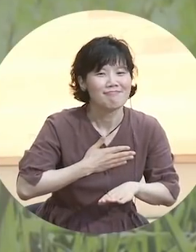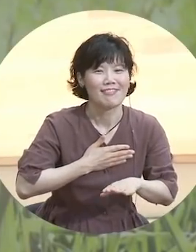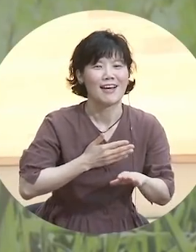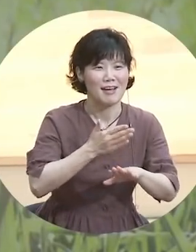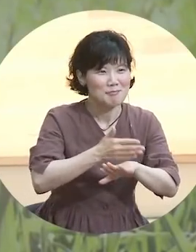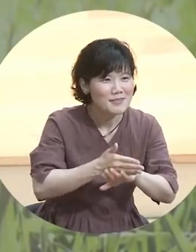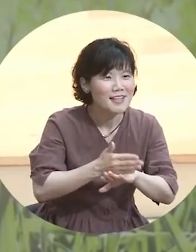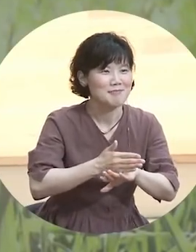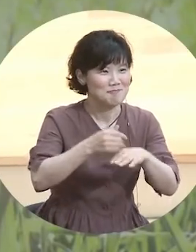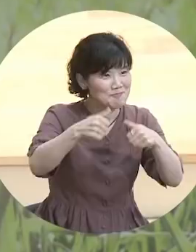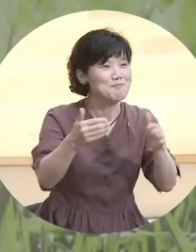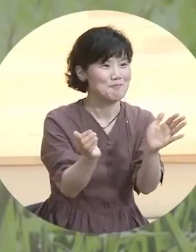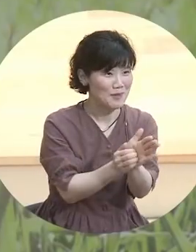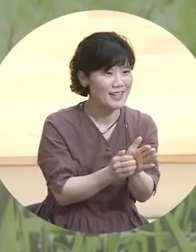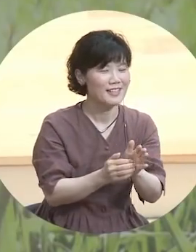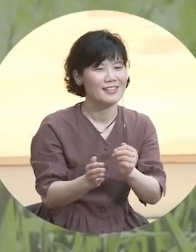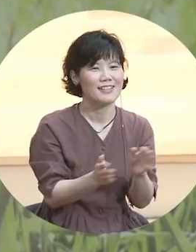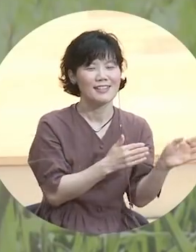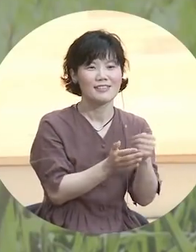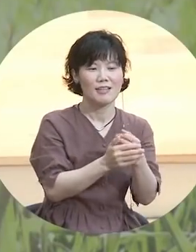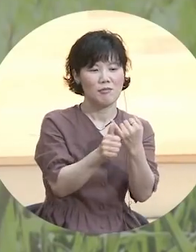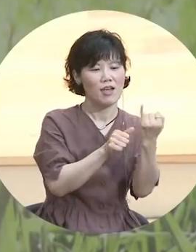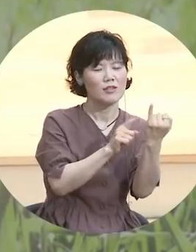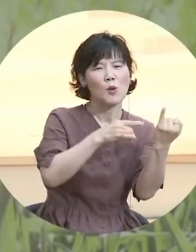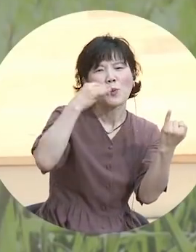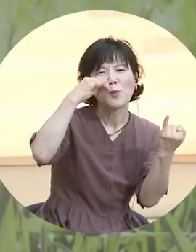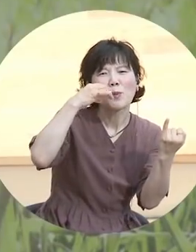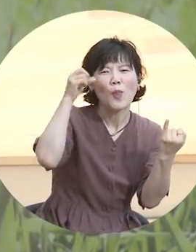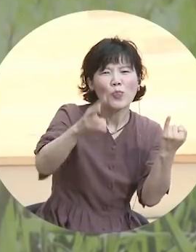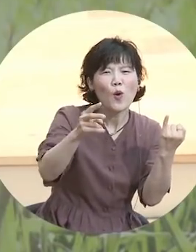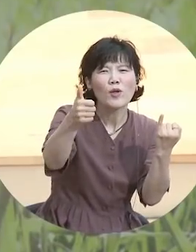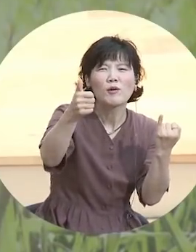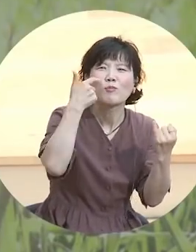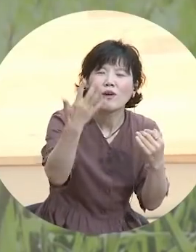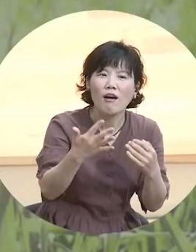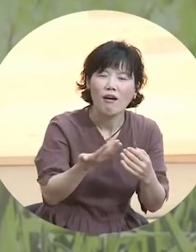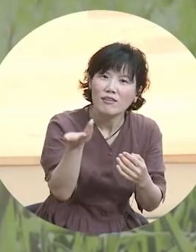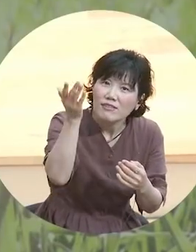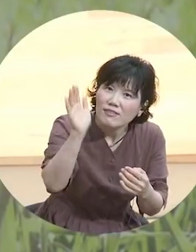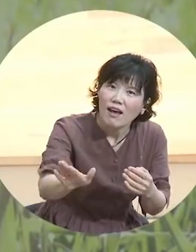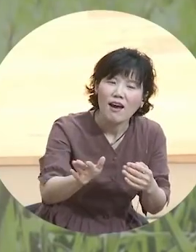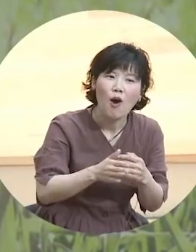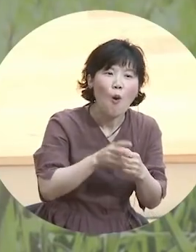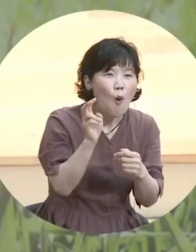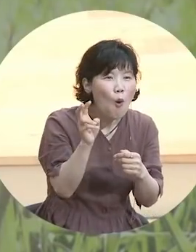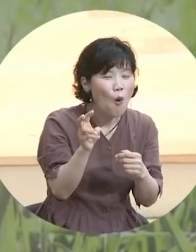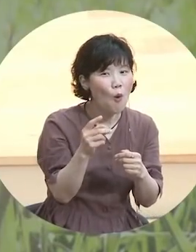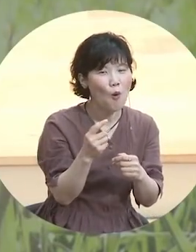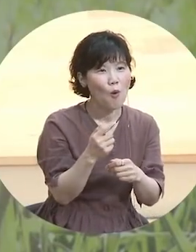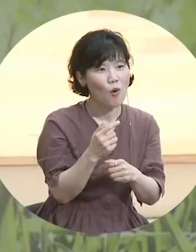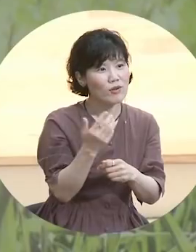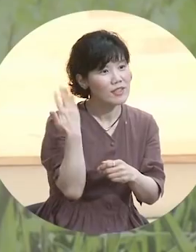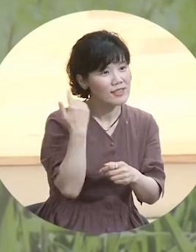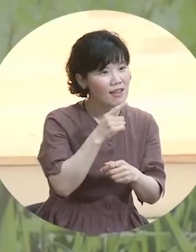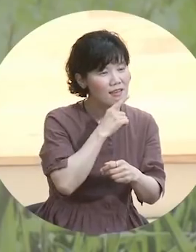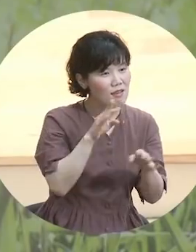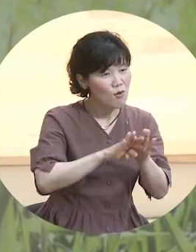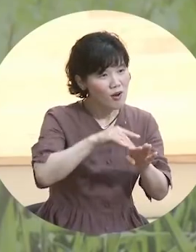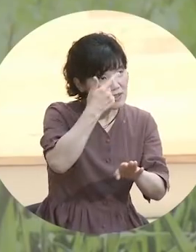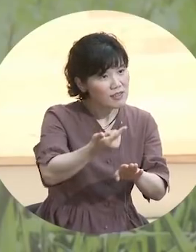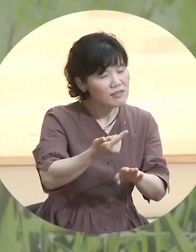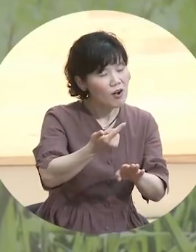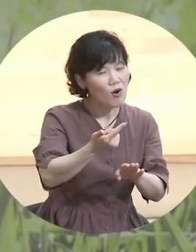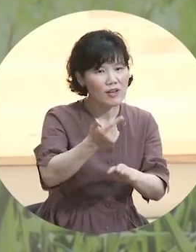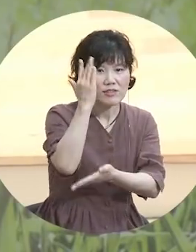일이네요. 인사를 받았어요. 아내가 궁금해서 또 이어서 묻는 거예요. 목사님 그런데 혹시나 지난 주일 저녁에